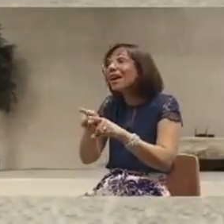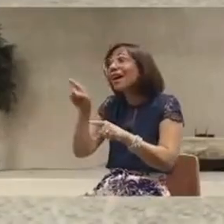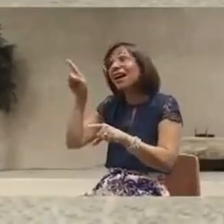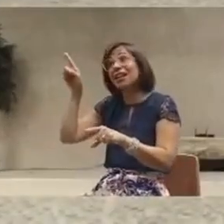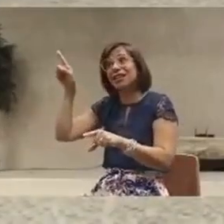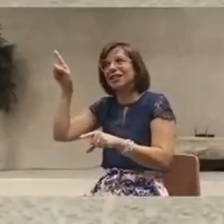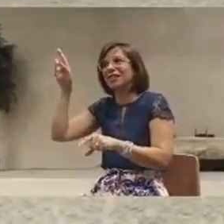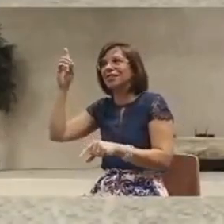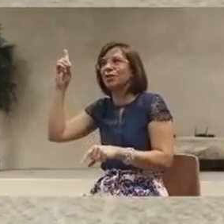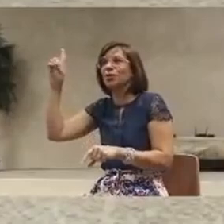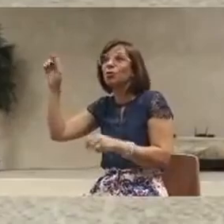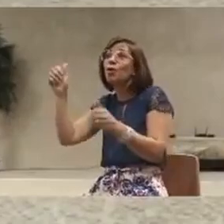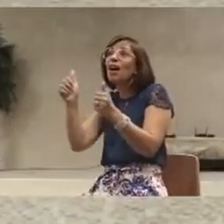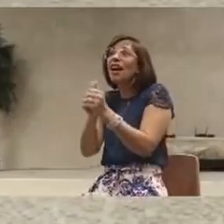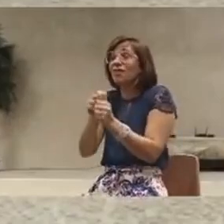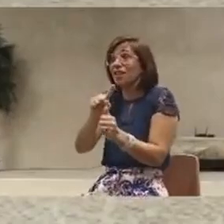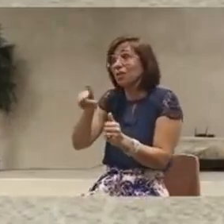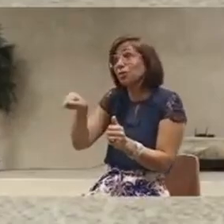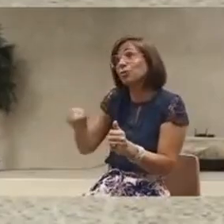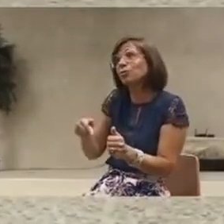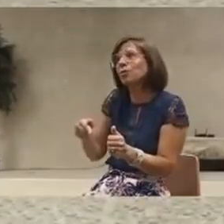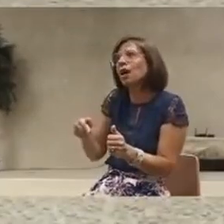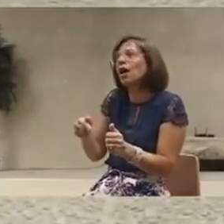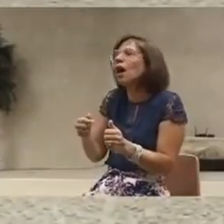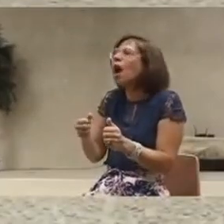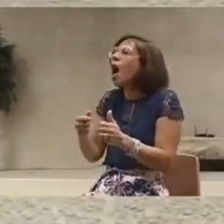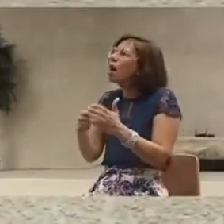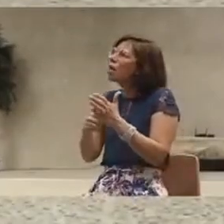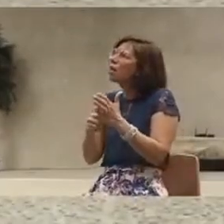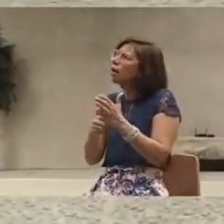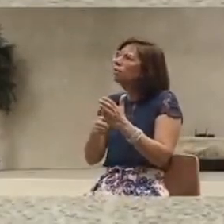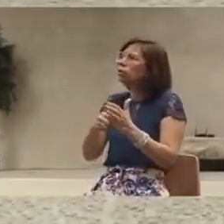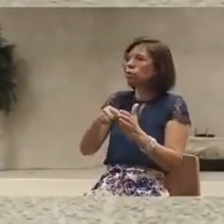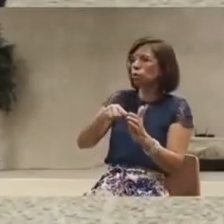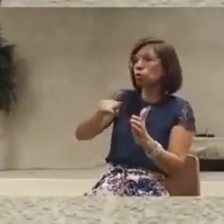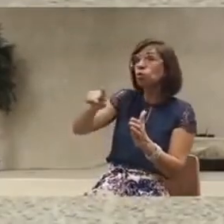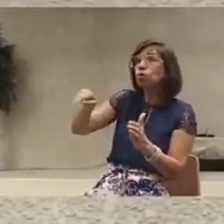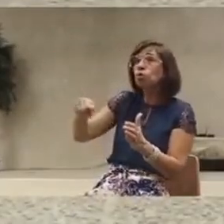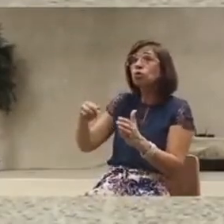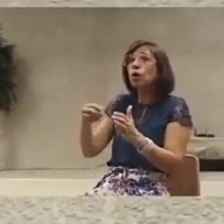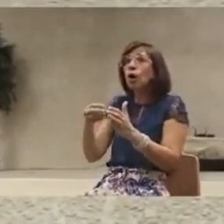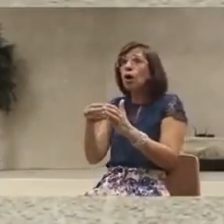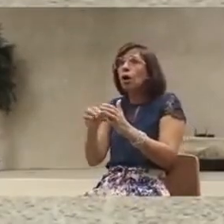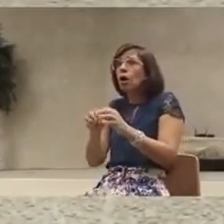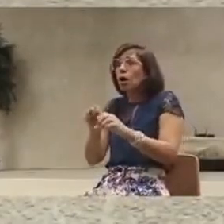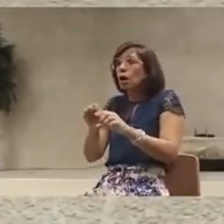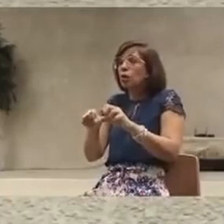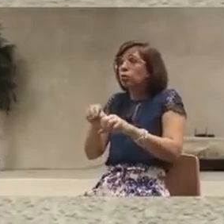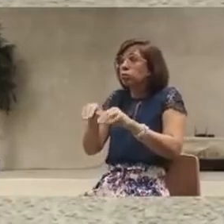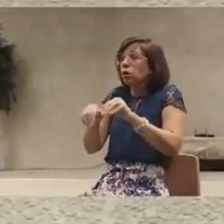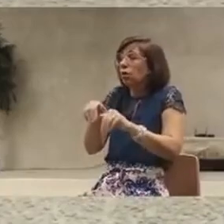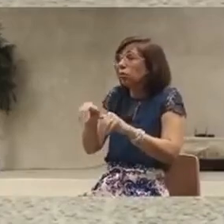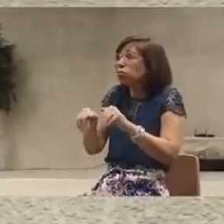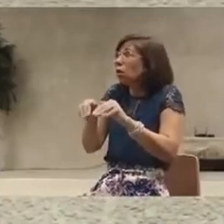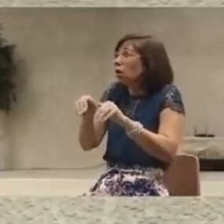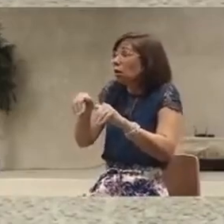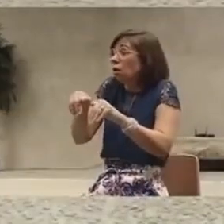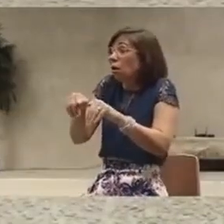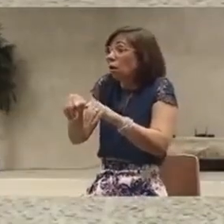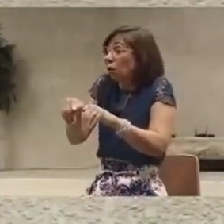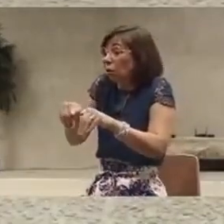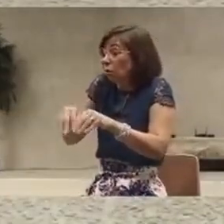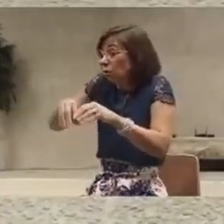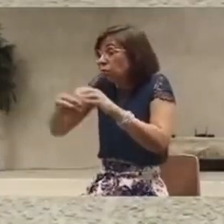Amen. Il est fidèle. Je me rappelle d'une prof de maths quand j'étais au collège.